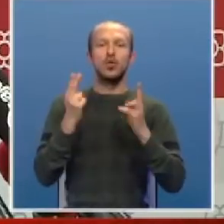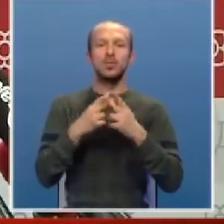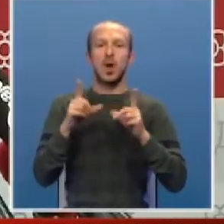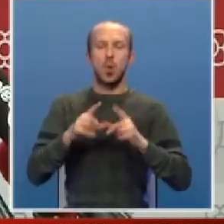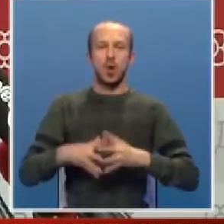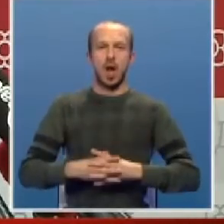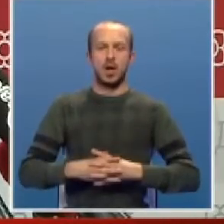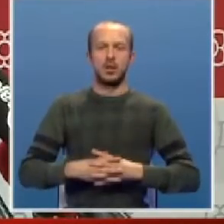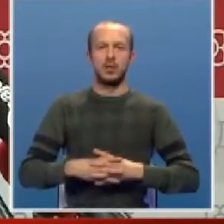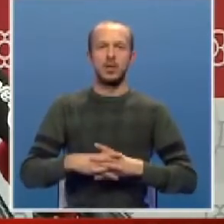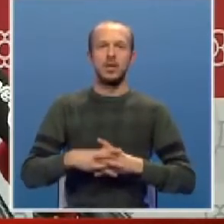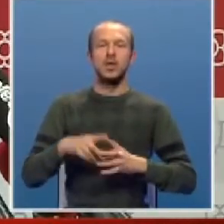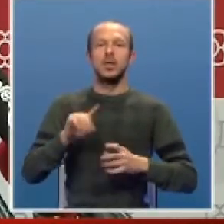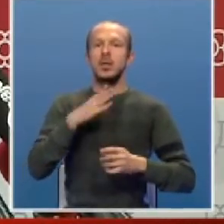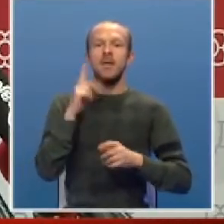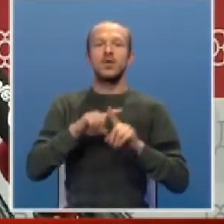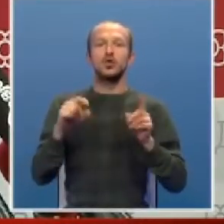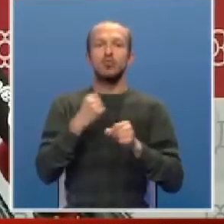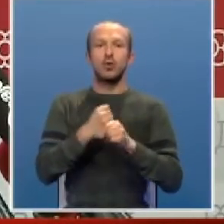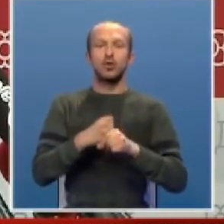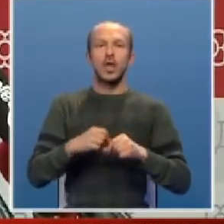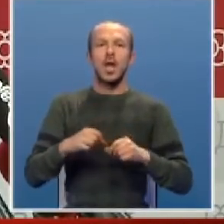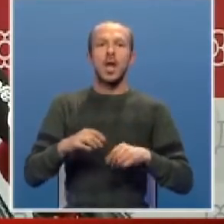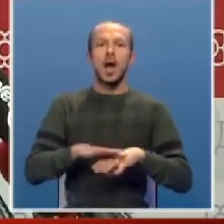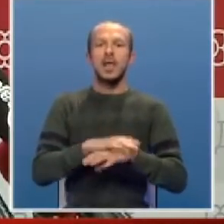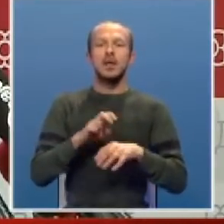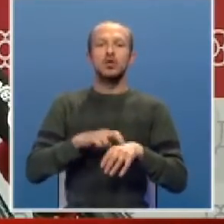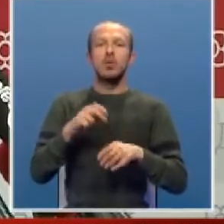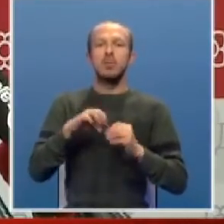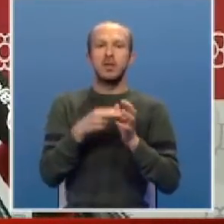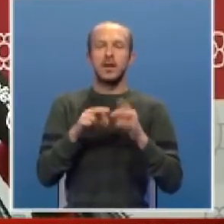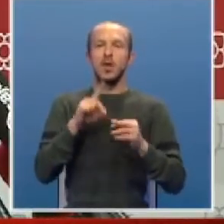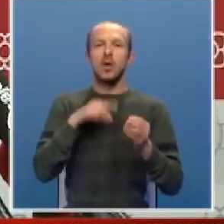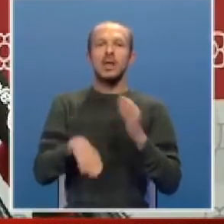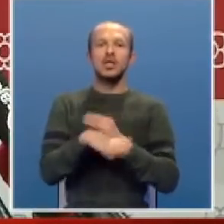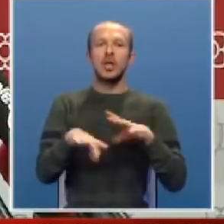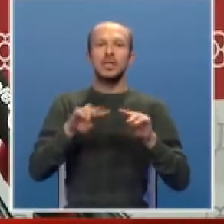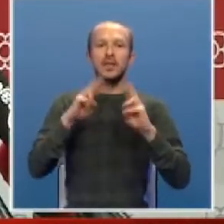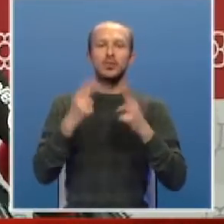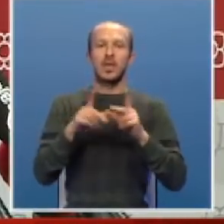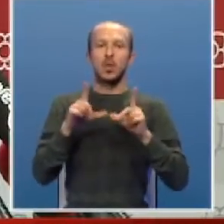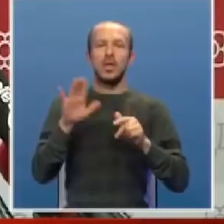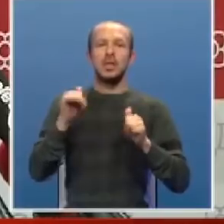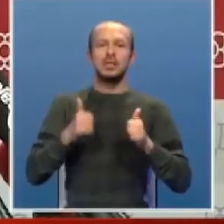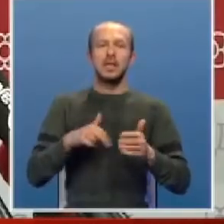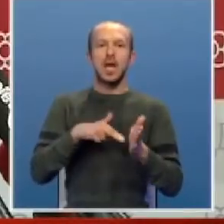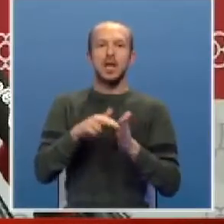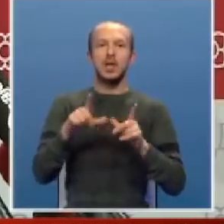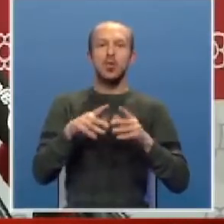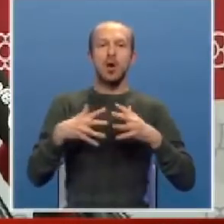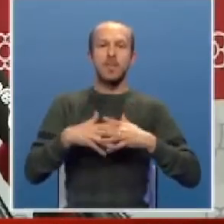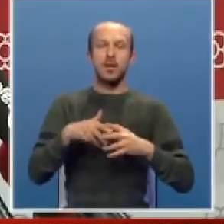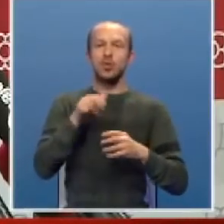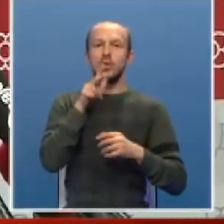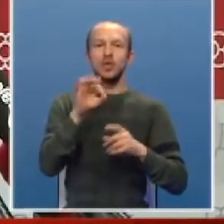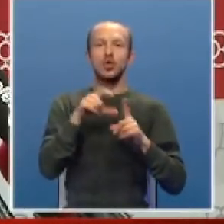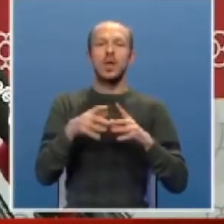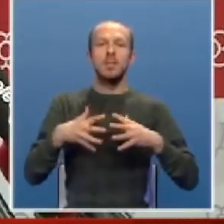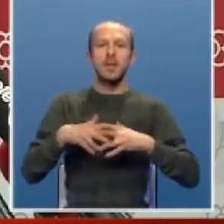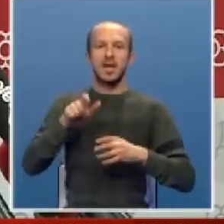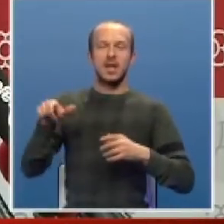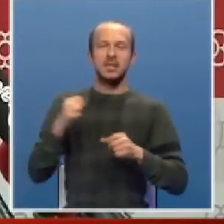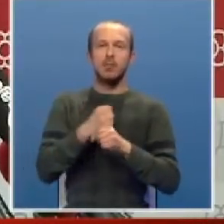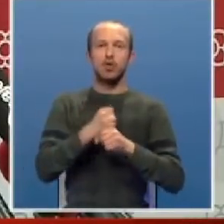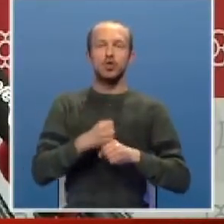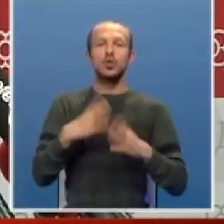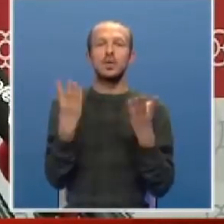i ne dajemo neku vrstu podrške. Alergična je Britanija koja je izašla iz Evropske unije. E on sad ide u Ameriku i traži od Amerikanaca